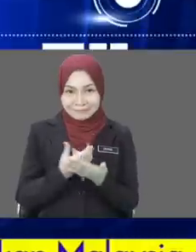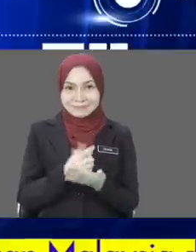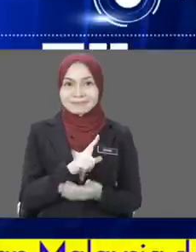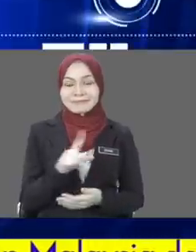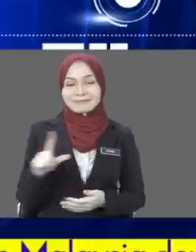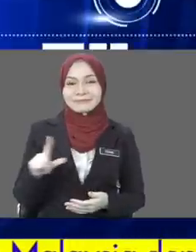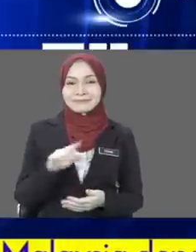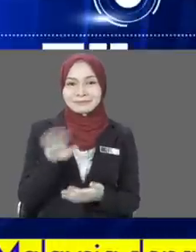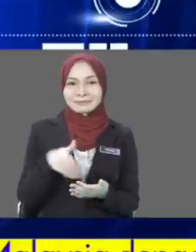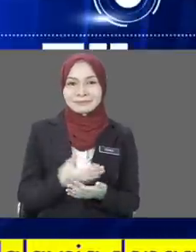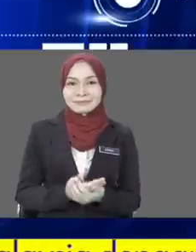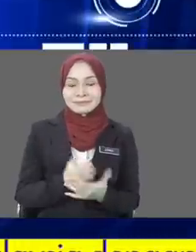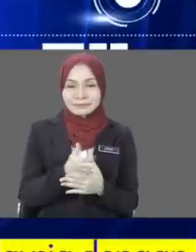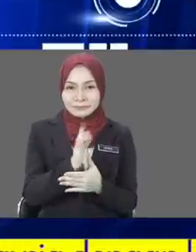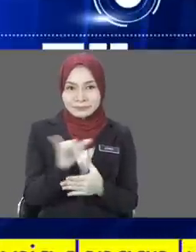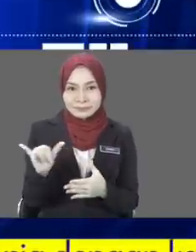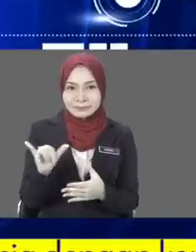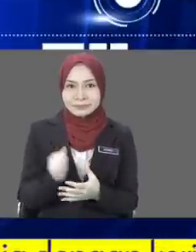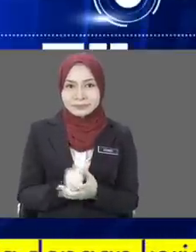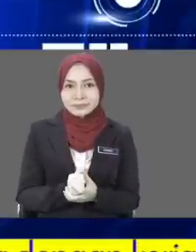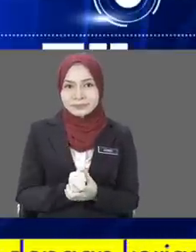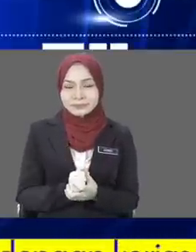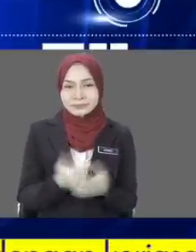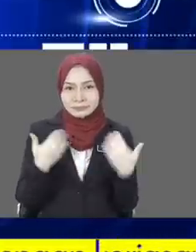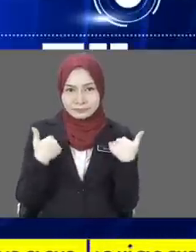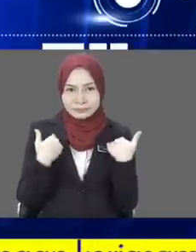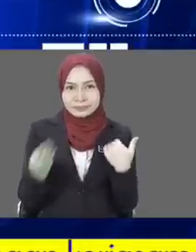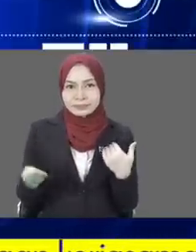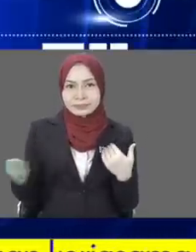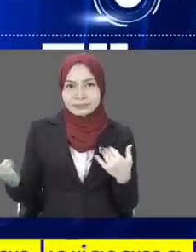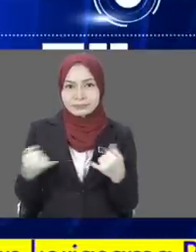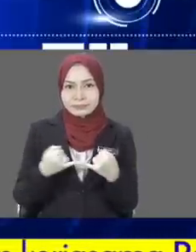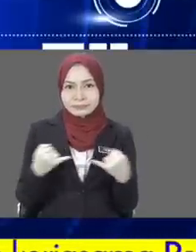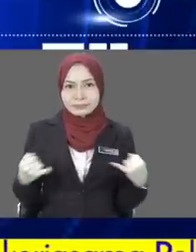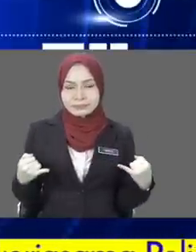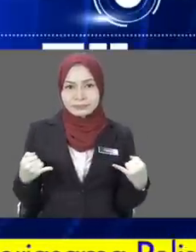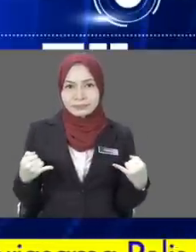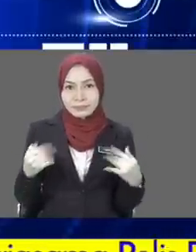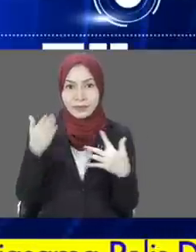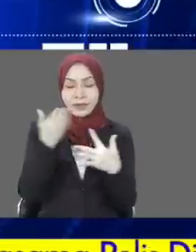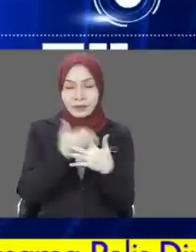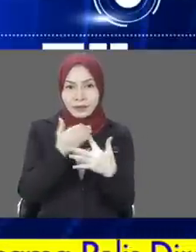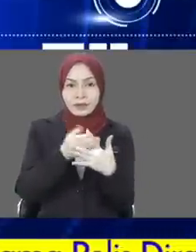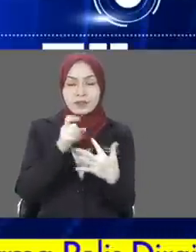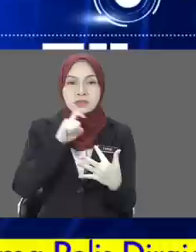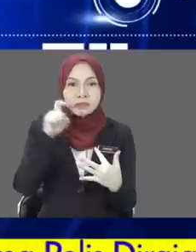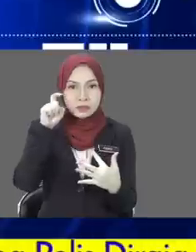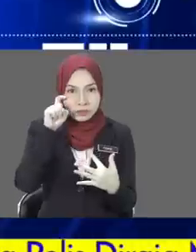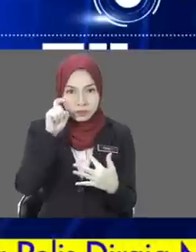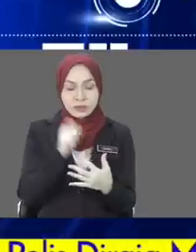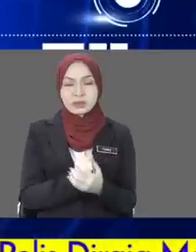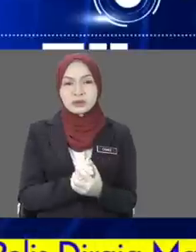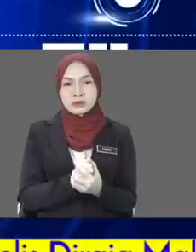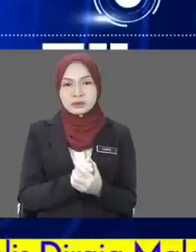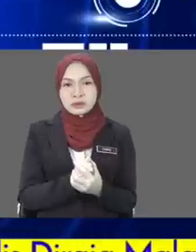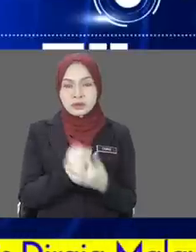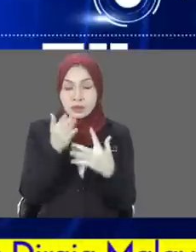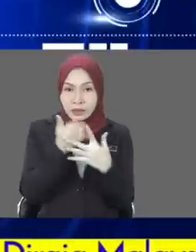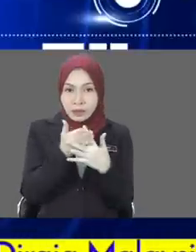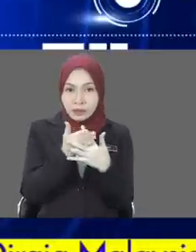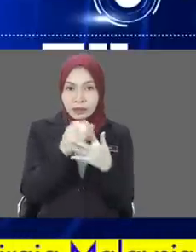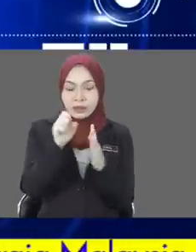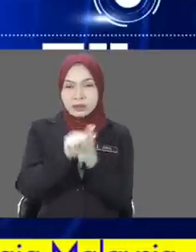Baiklah hadirin sekalian seterusnya adalah terdapat beberapa jenis gangguan seksual yaitu melibatkan